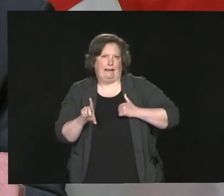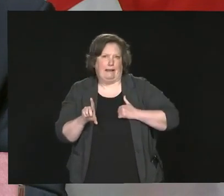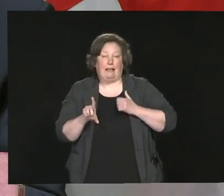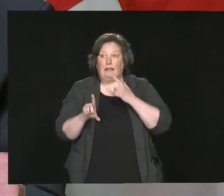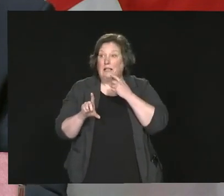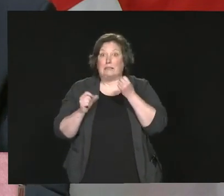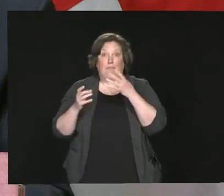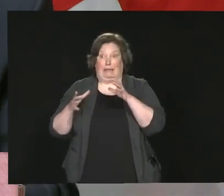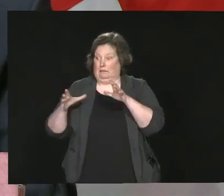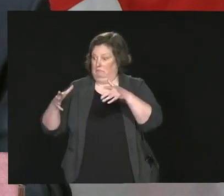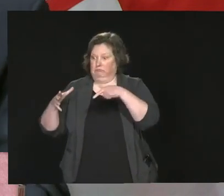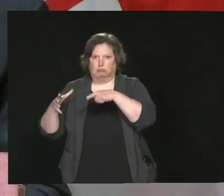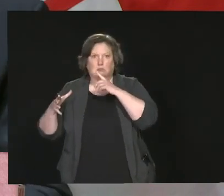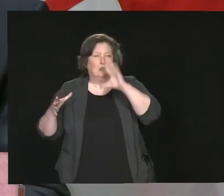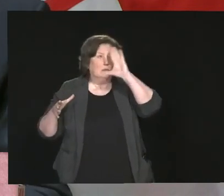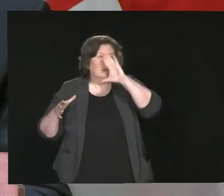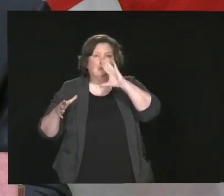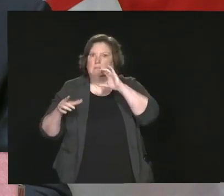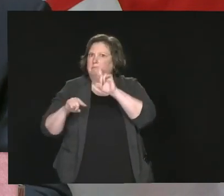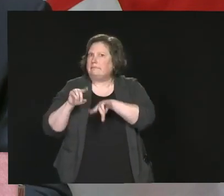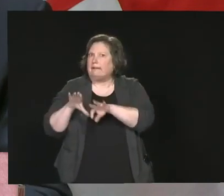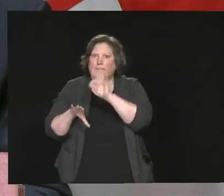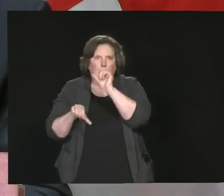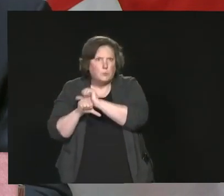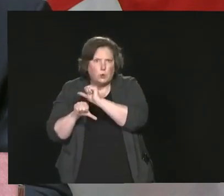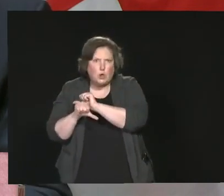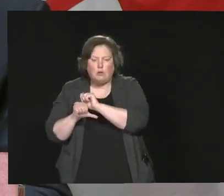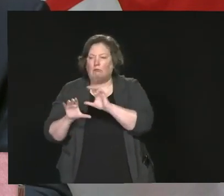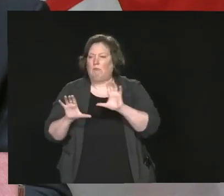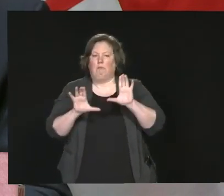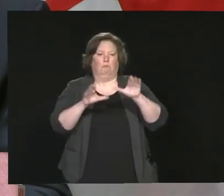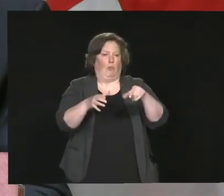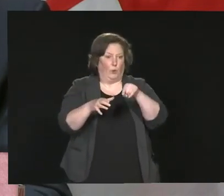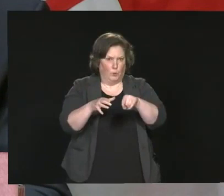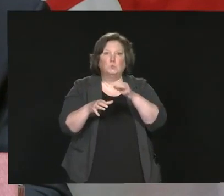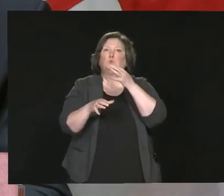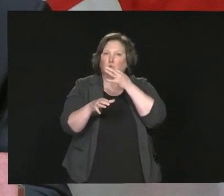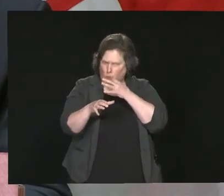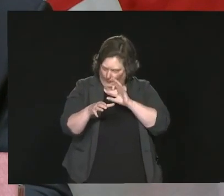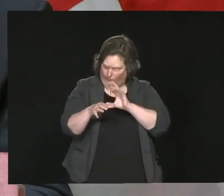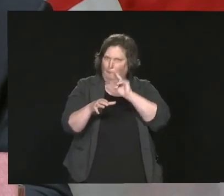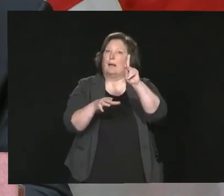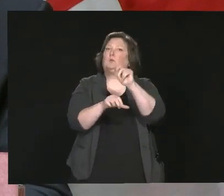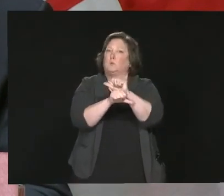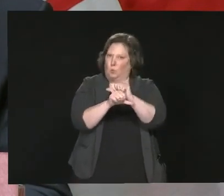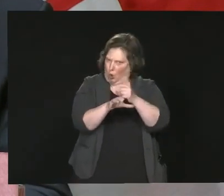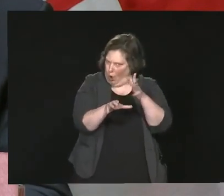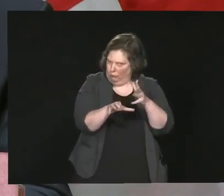les conditions sanitaires et incitatives pour le faire. Donc, il faut